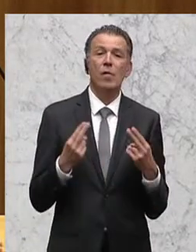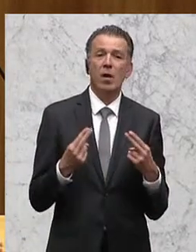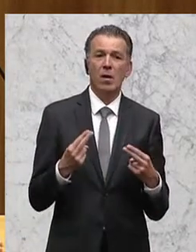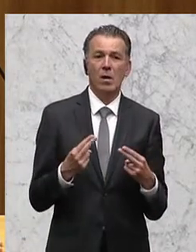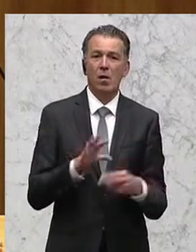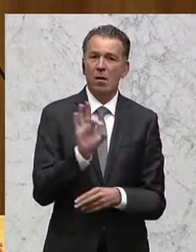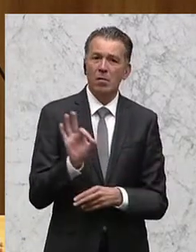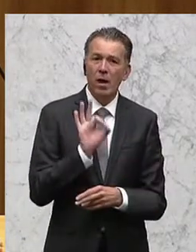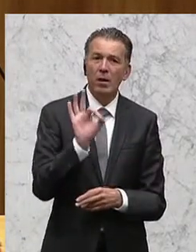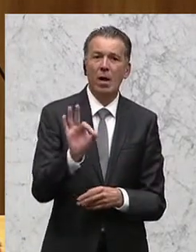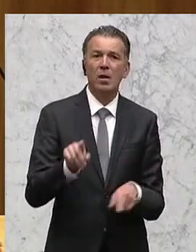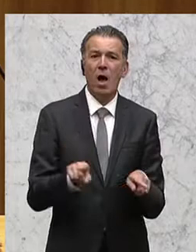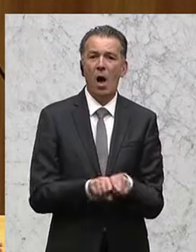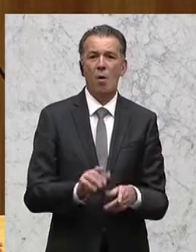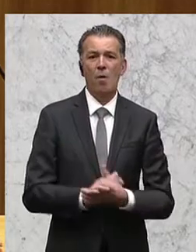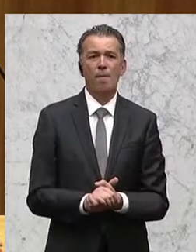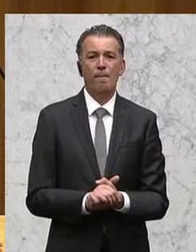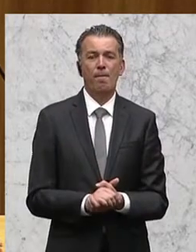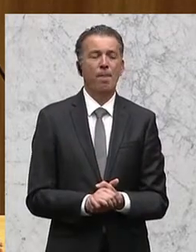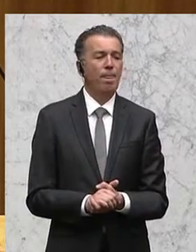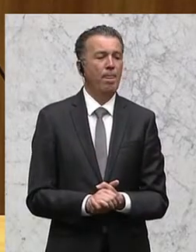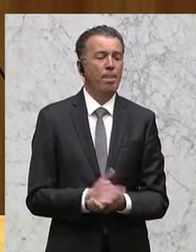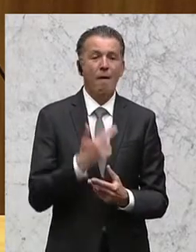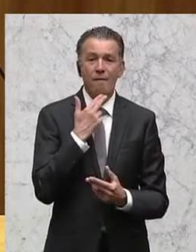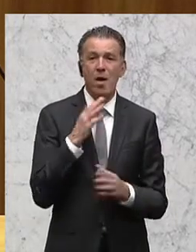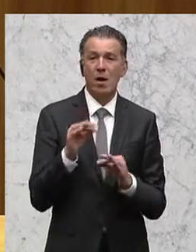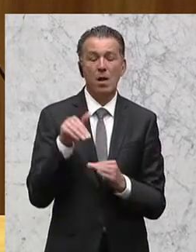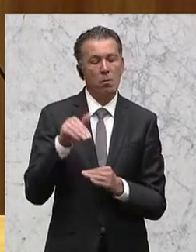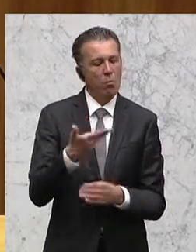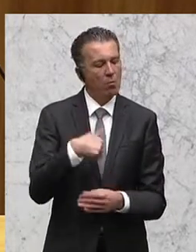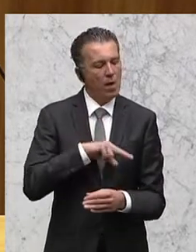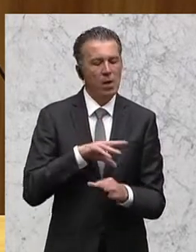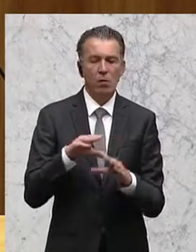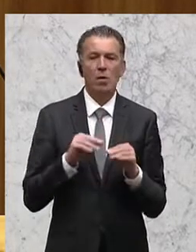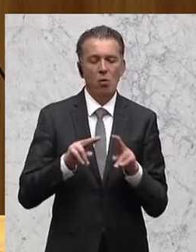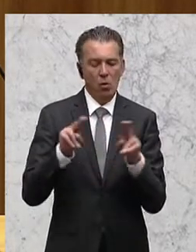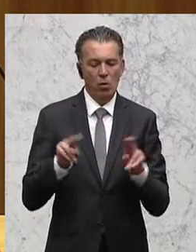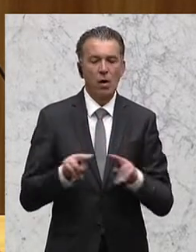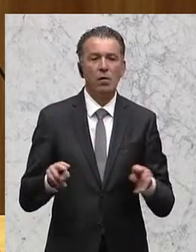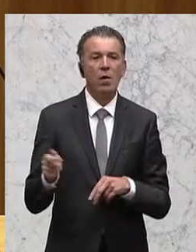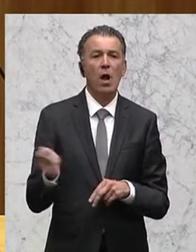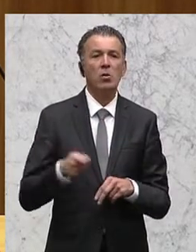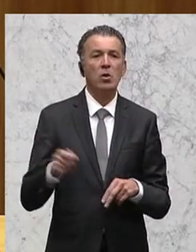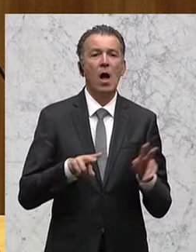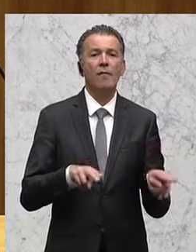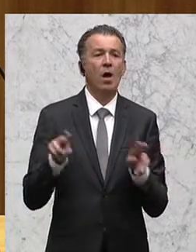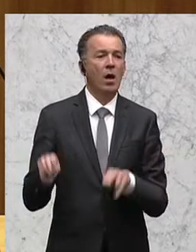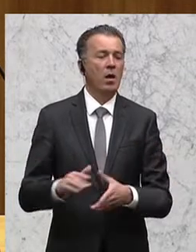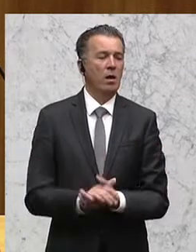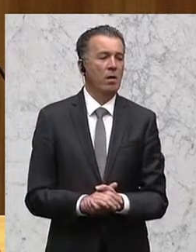dieses signal zu setzen und auch dass sich die menschen die das getan haben verantworten müssen vor dem internationalen strafgerichtshof